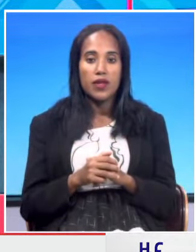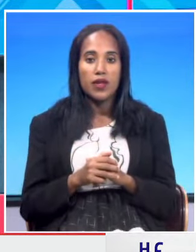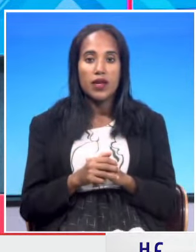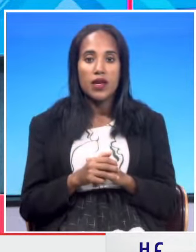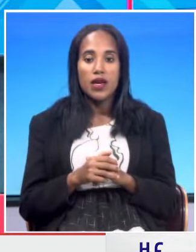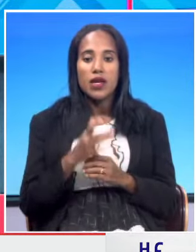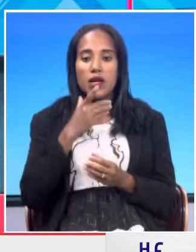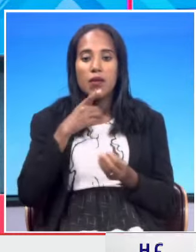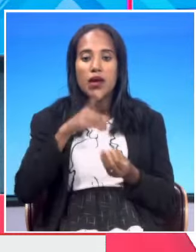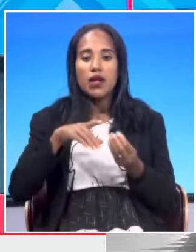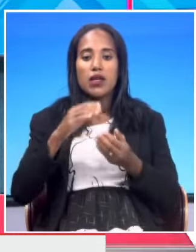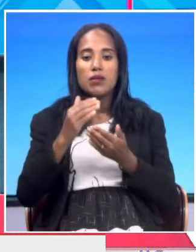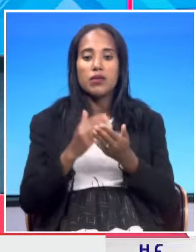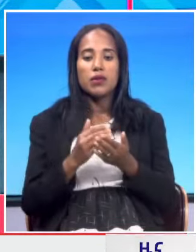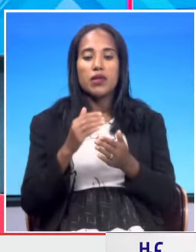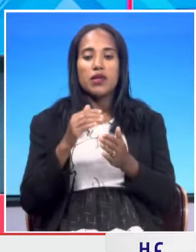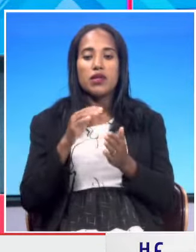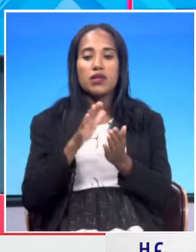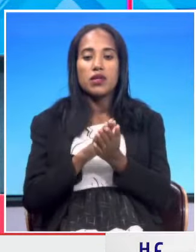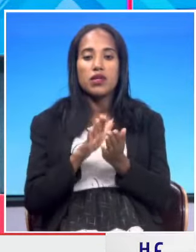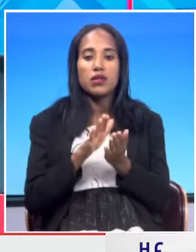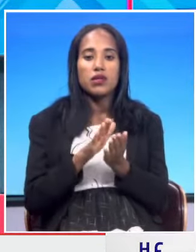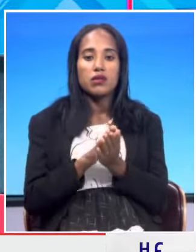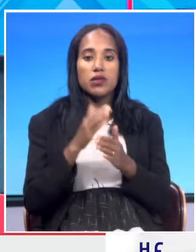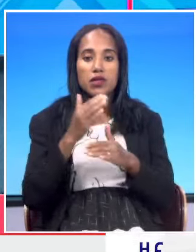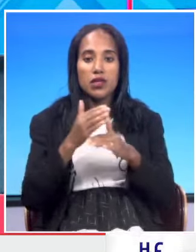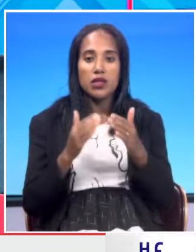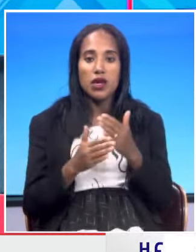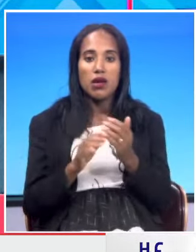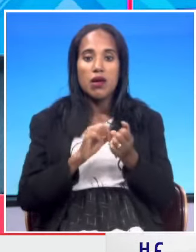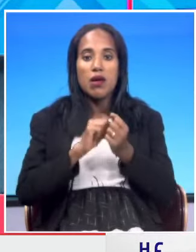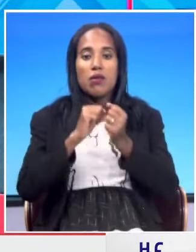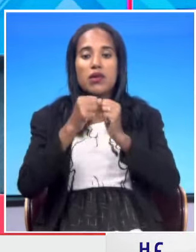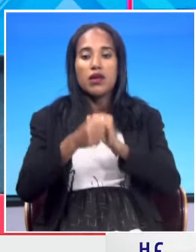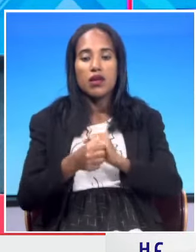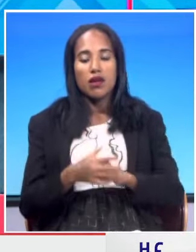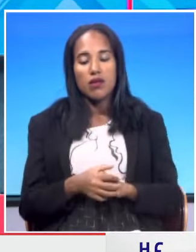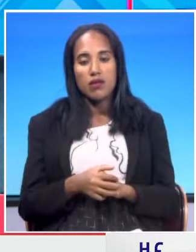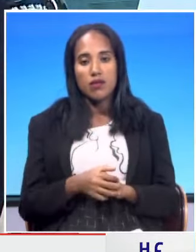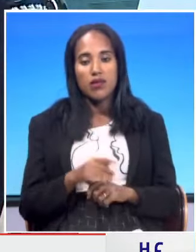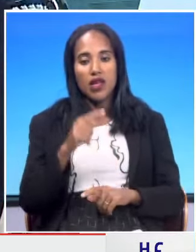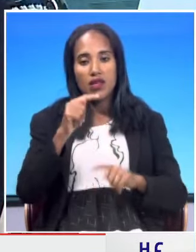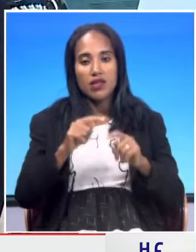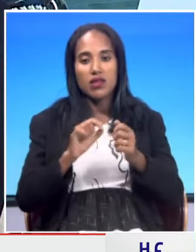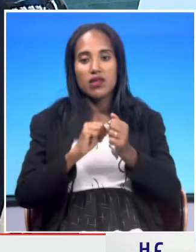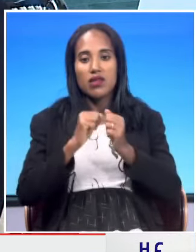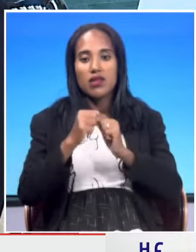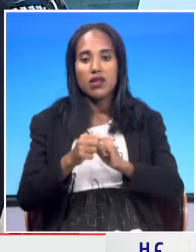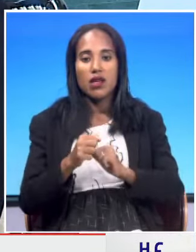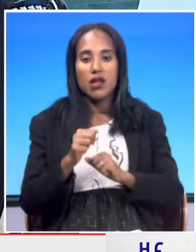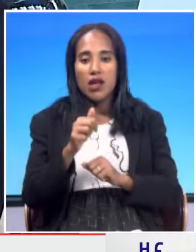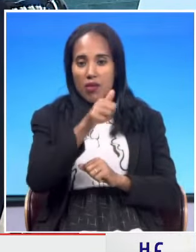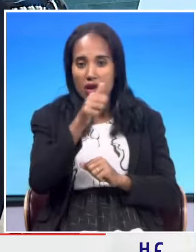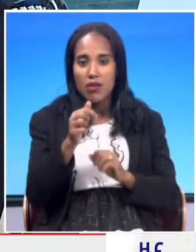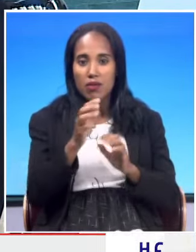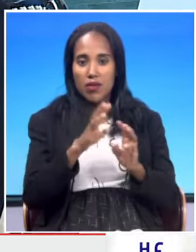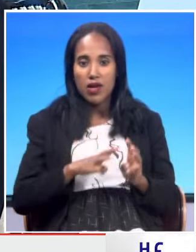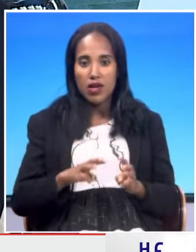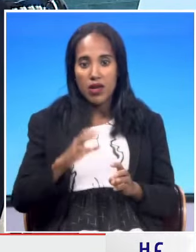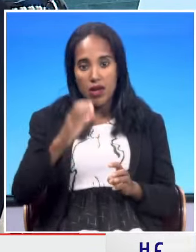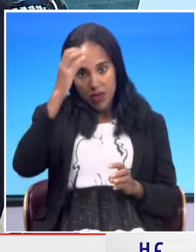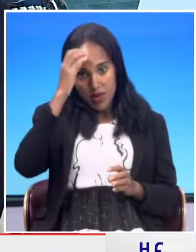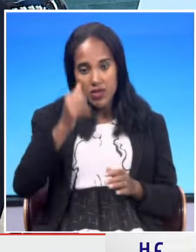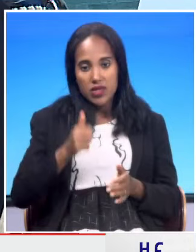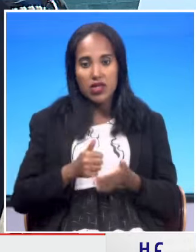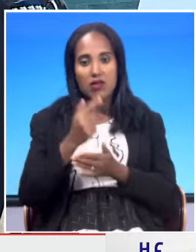የአማራ ክልል የትምህርት ደረጃ መሻሻል በታሪክ ይቀየራል። በነገራችን ላይ በታሪክ በምንም መንገድ በመንግስት ድጋፍ ብቻ